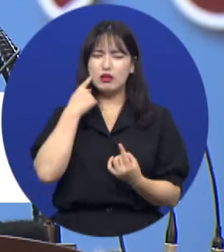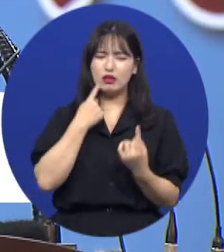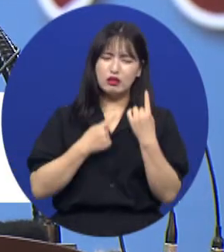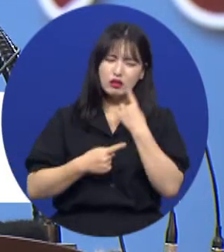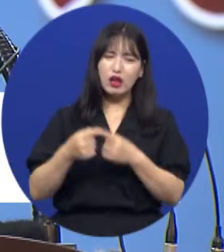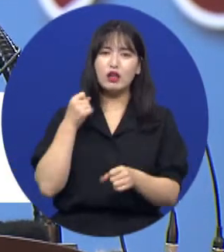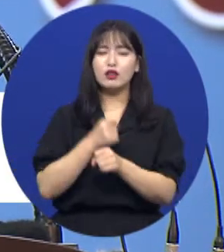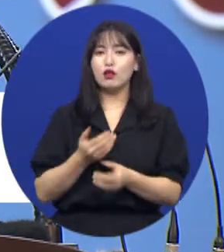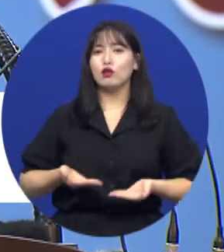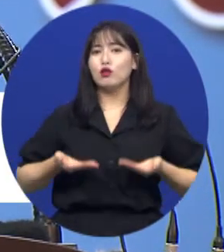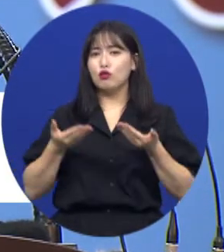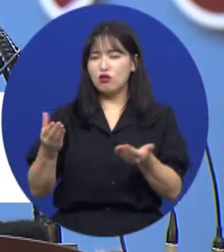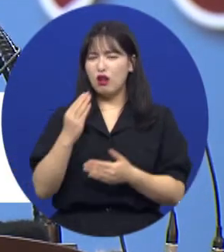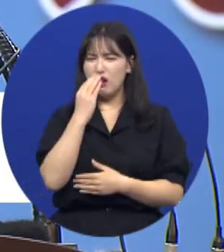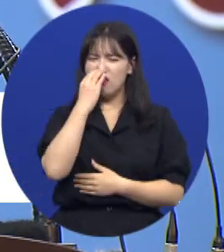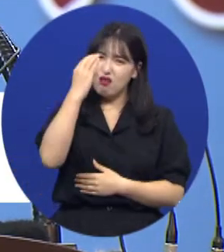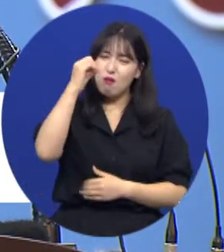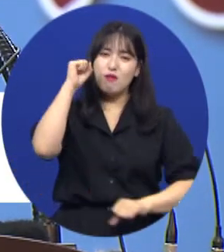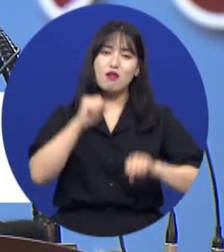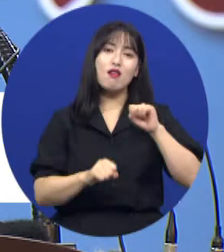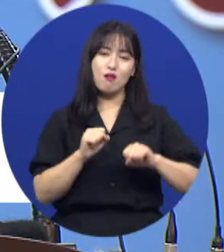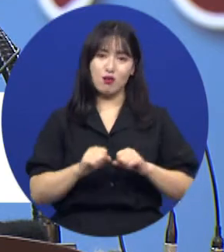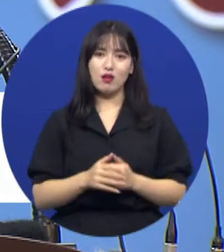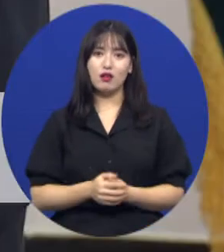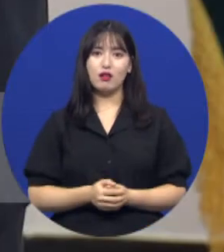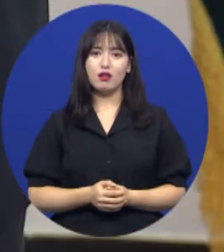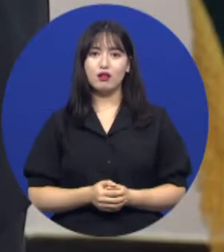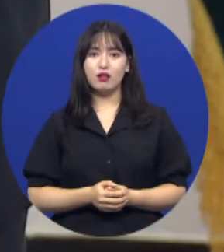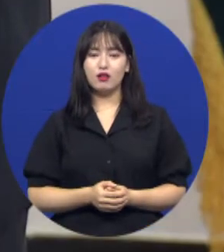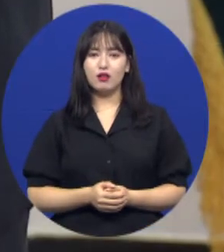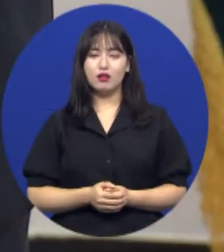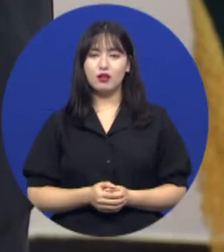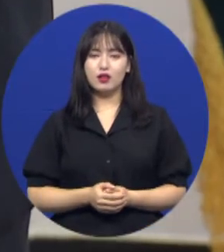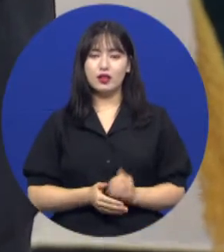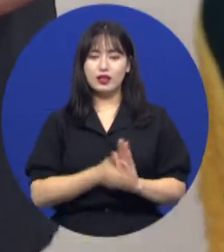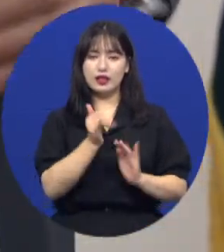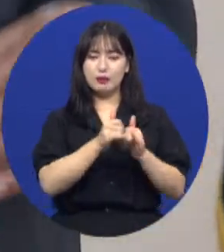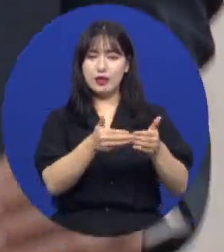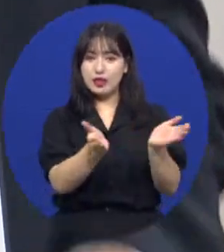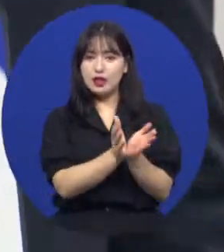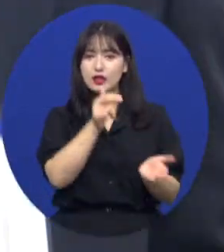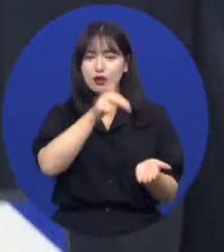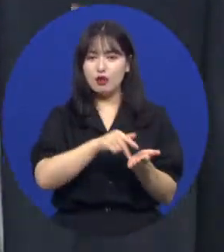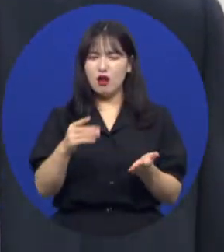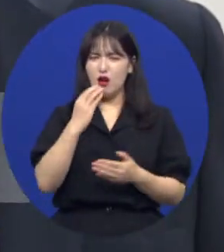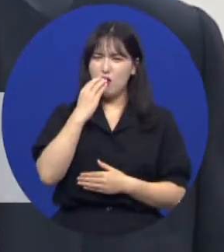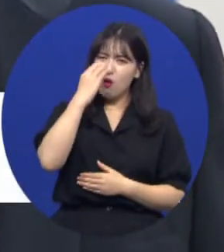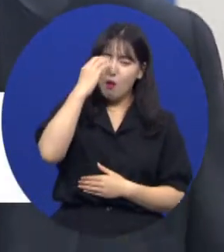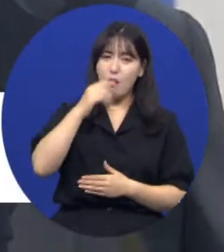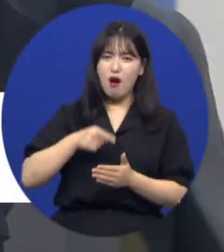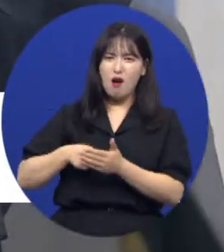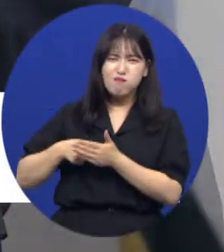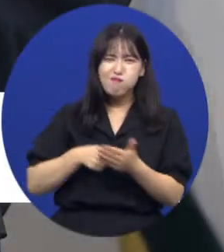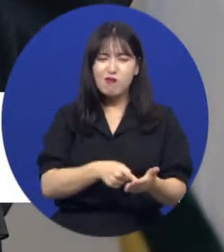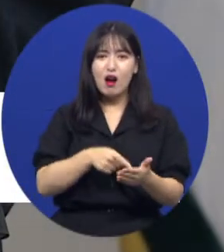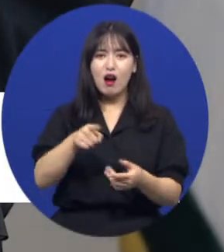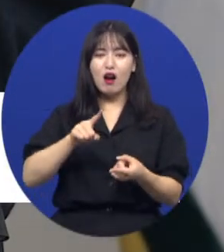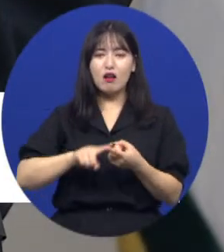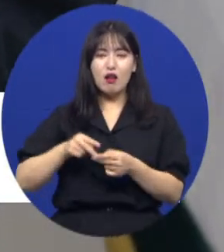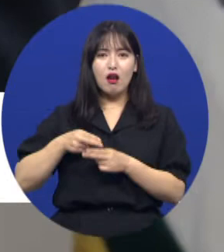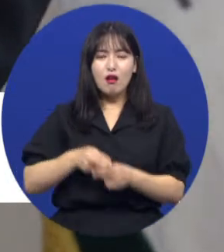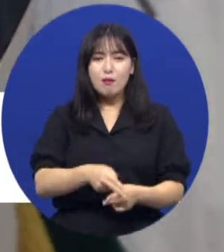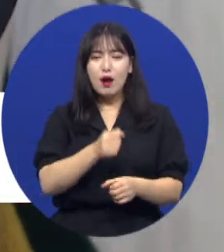하는 오만이 표상이라고 하겠습니다. 시민단체들도 오만과 독선에 행정시장 임명